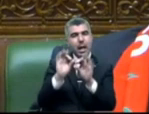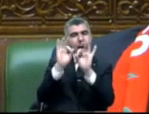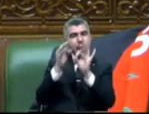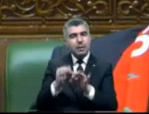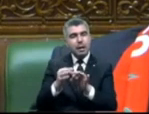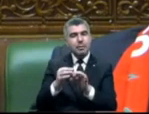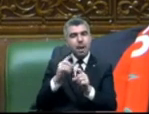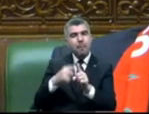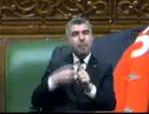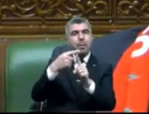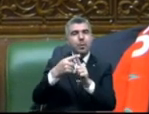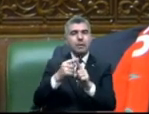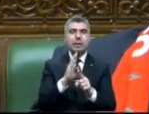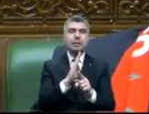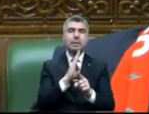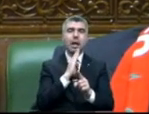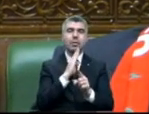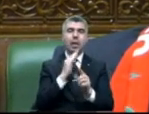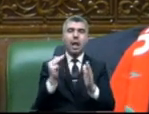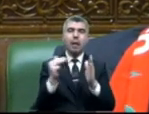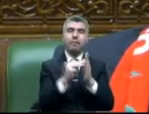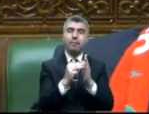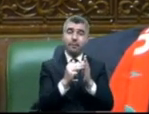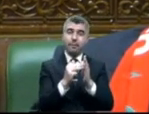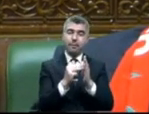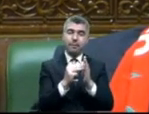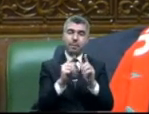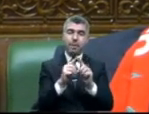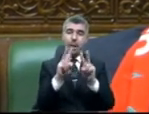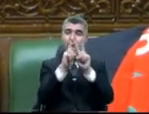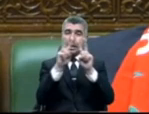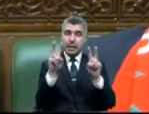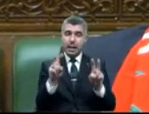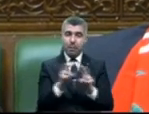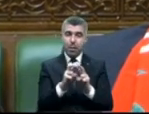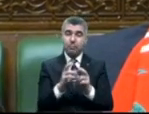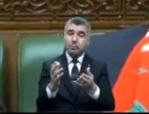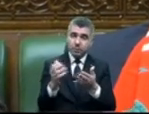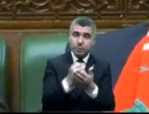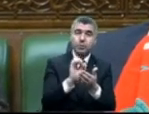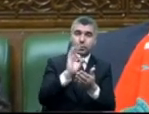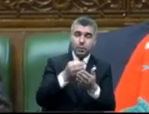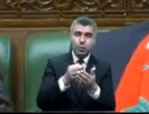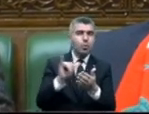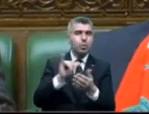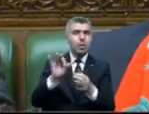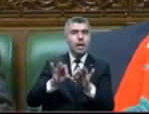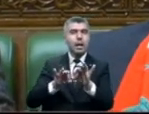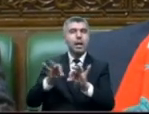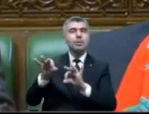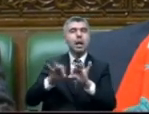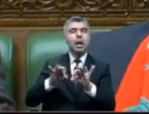كل عام 12 ألف. إذا حامل شهادة تكوين مهني كل عام غيزاد علينا 12 ألف. إذا شنو هي الإجراءات